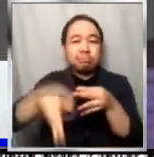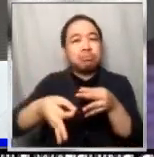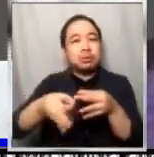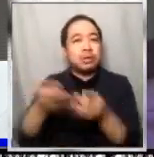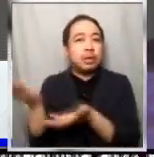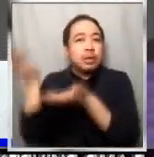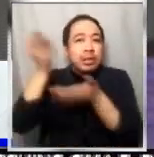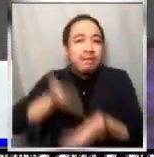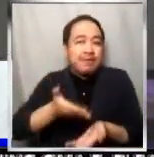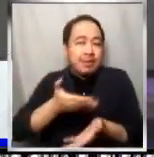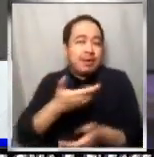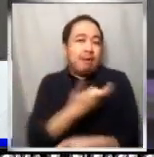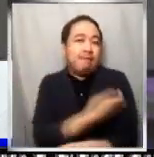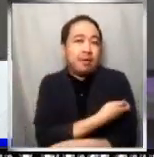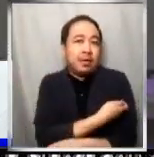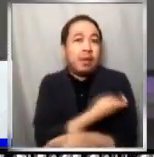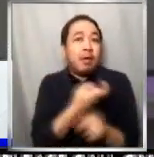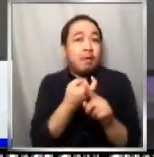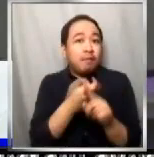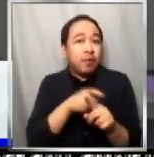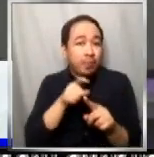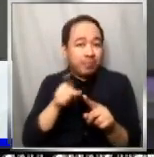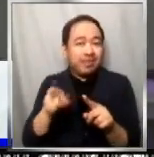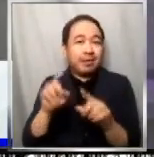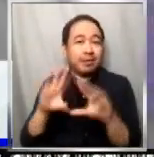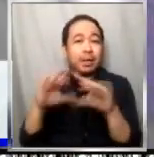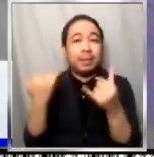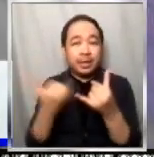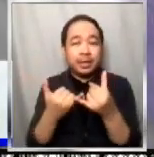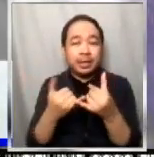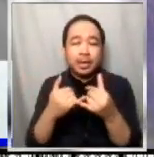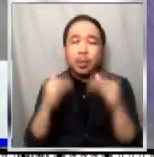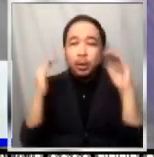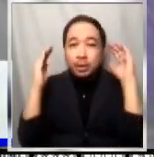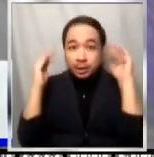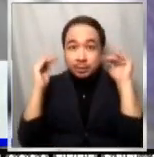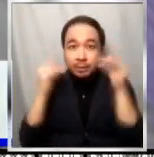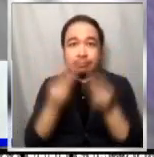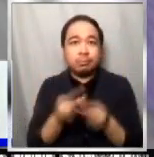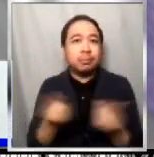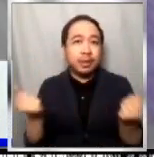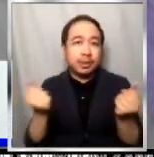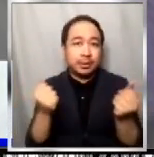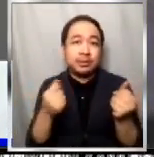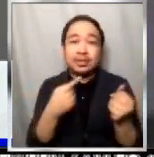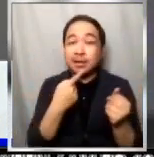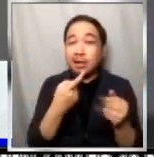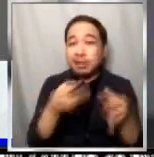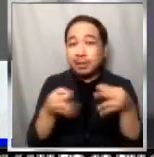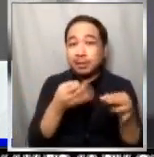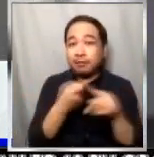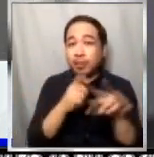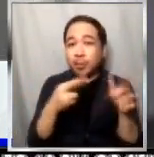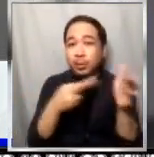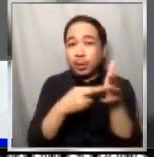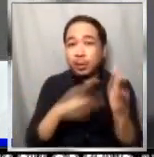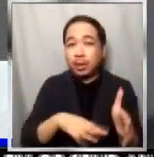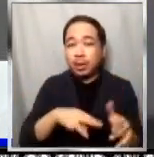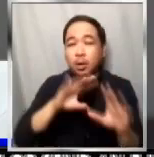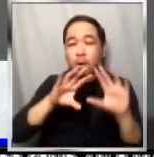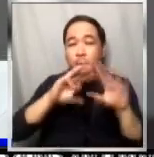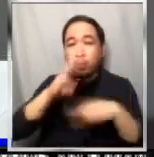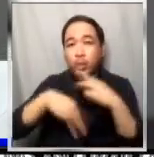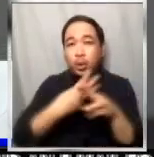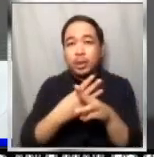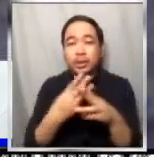sa COVAX facility, inaasahang mareresolba na ayon sa kinatawan ng World Health Organization. Natanggap na raw ng Pilipinas ang